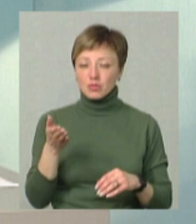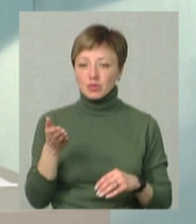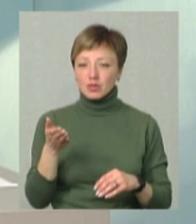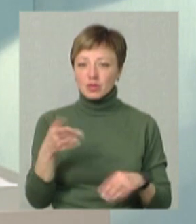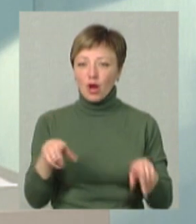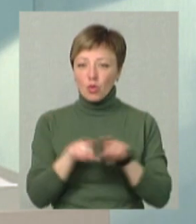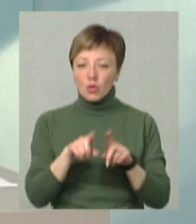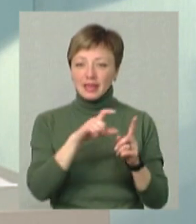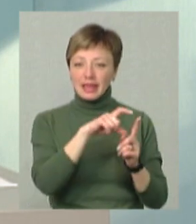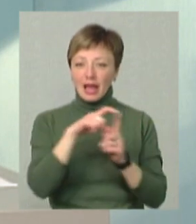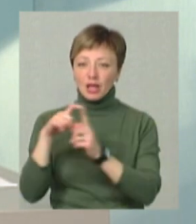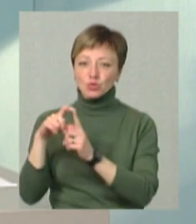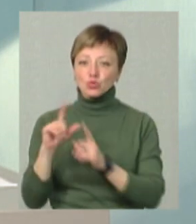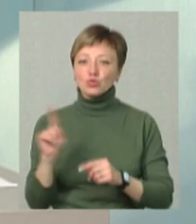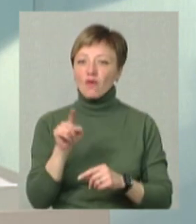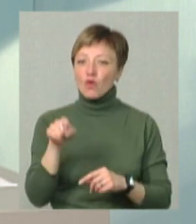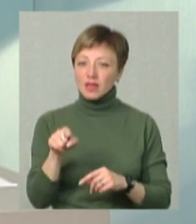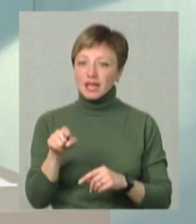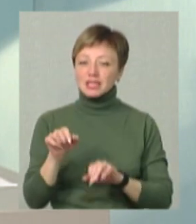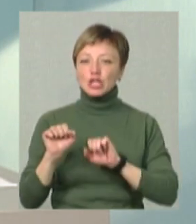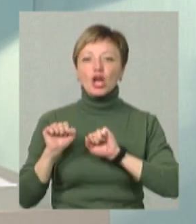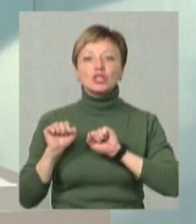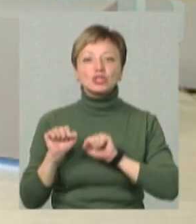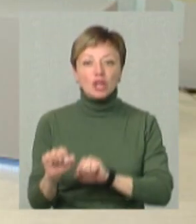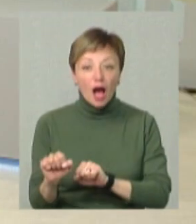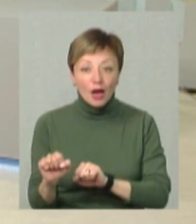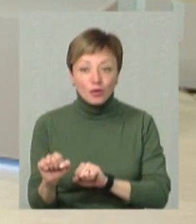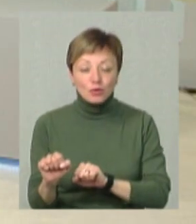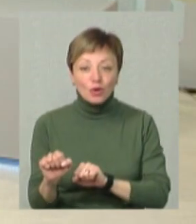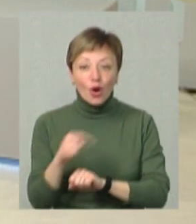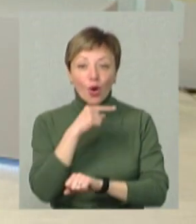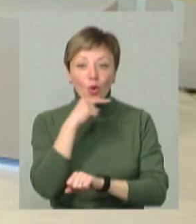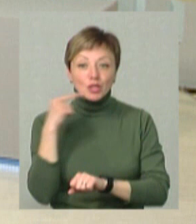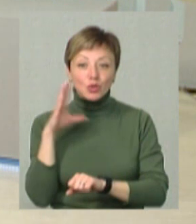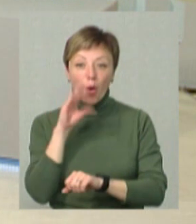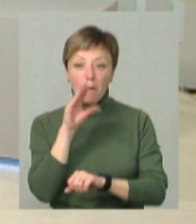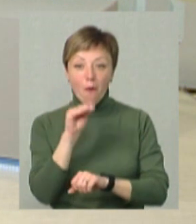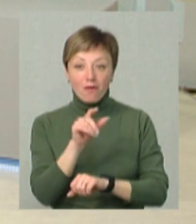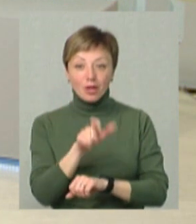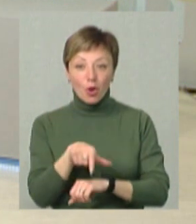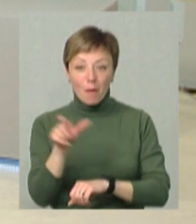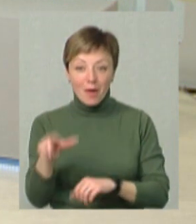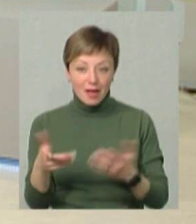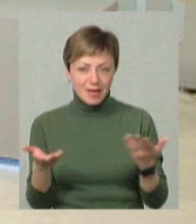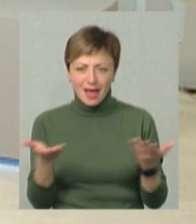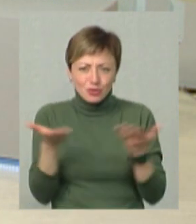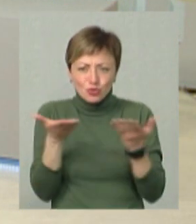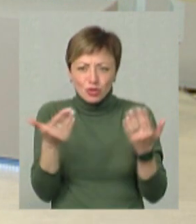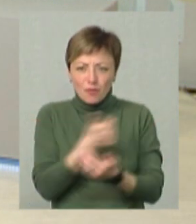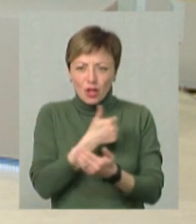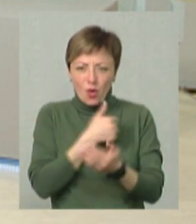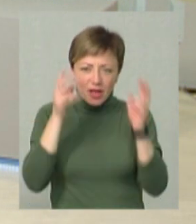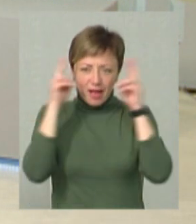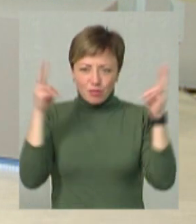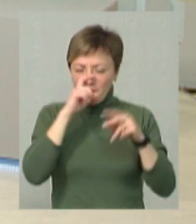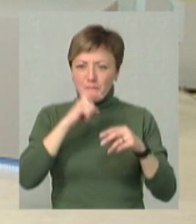Використовують таку тезу, що вони захищають російськомовних громадян, чи що там вони вже хочуть, бо